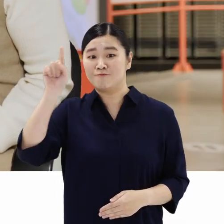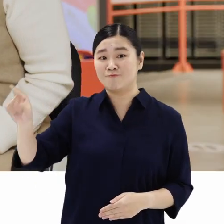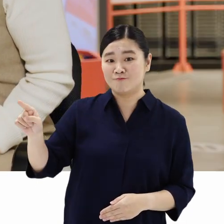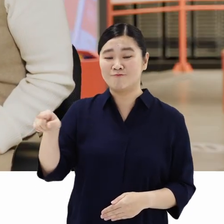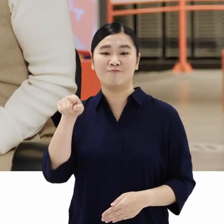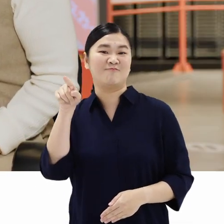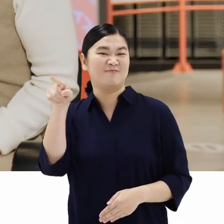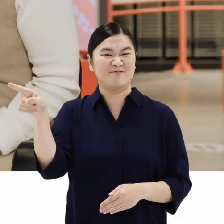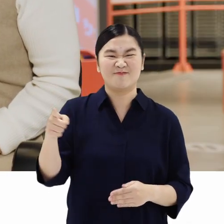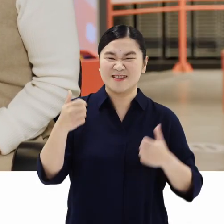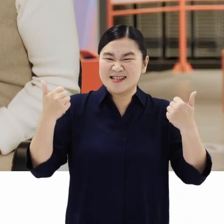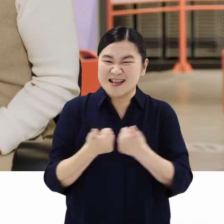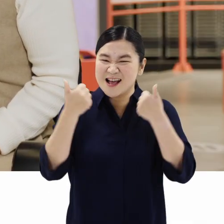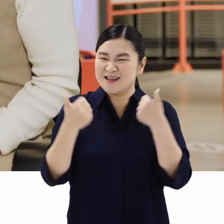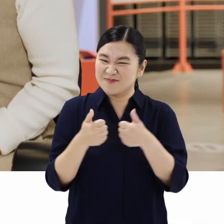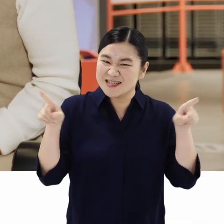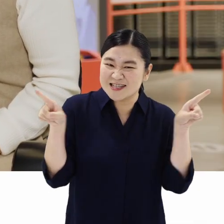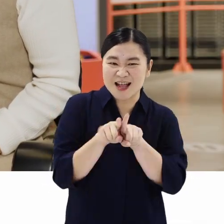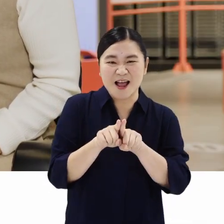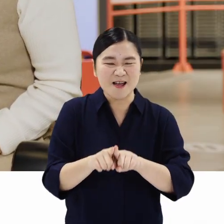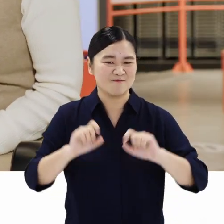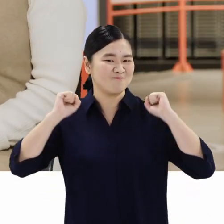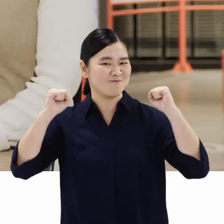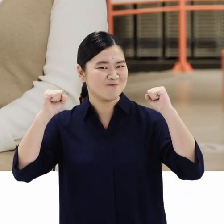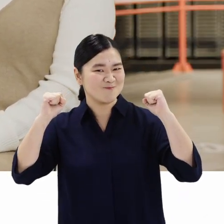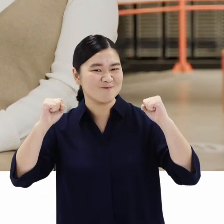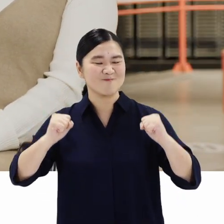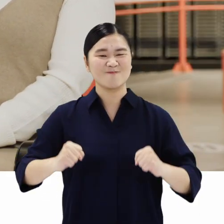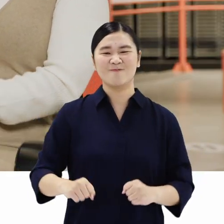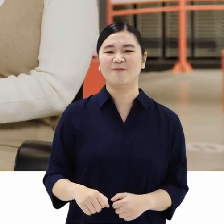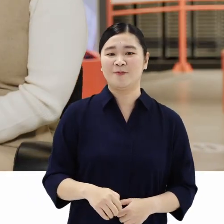わあ、ゲームみたいになってる。